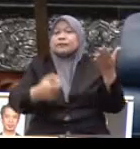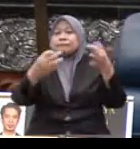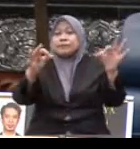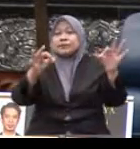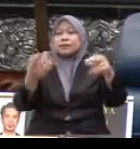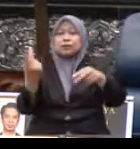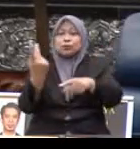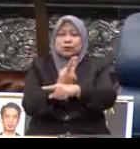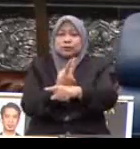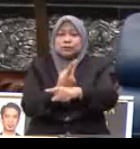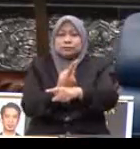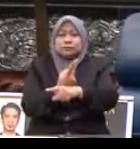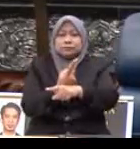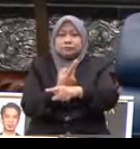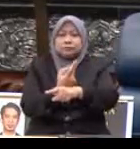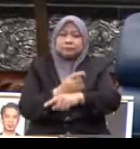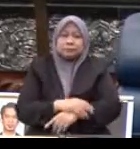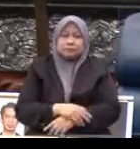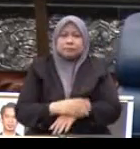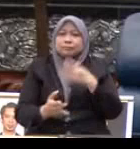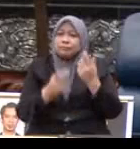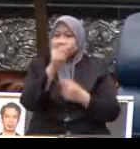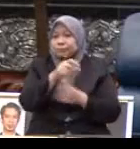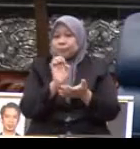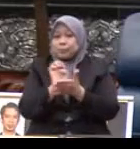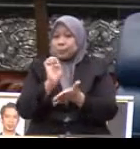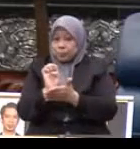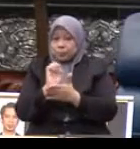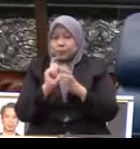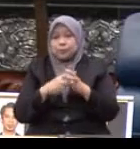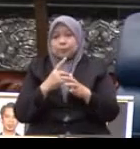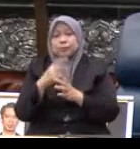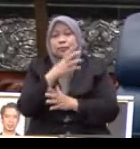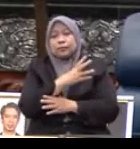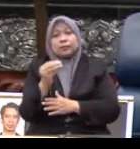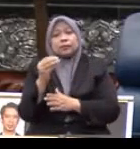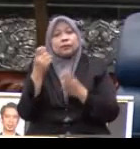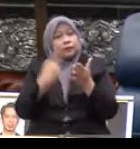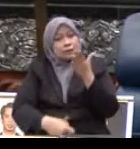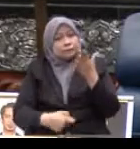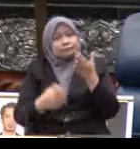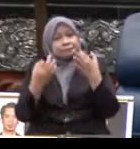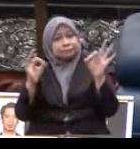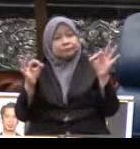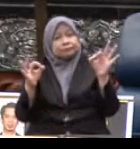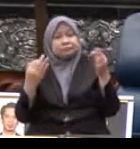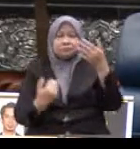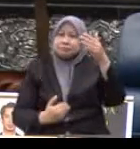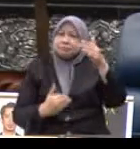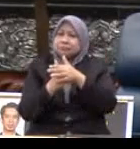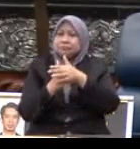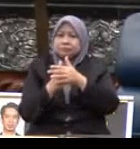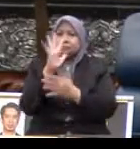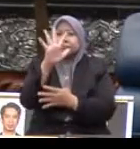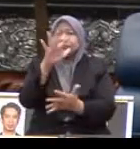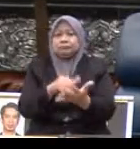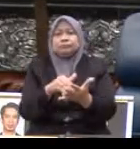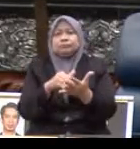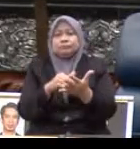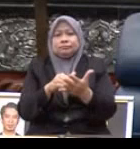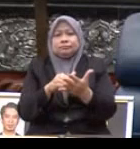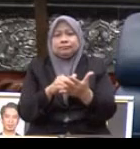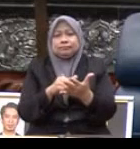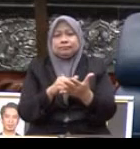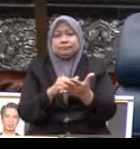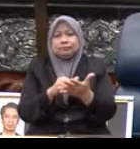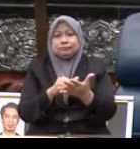Cukai berganda ke atas Elang bulanan dan juga pelepasan Cukai sehingga 5000